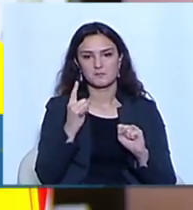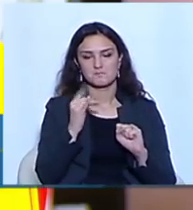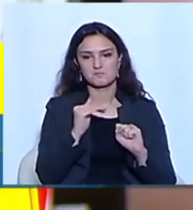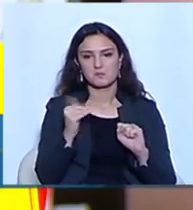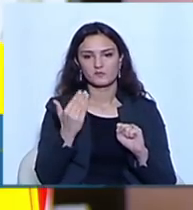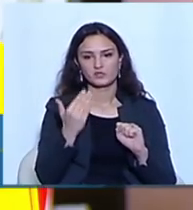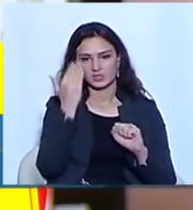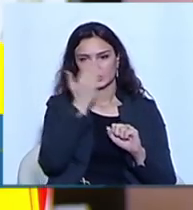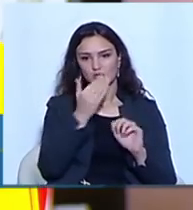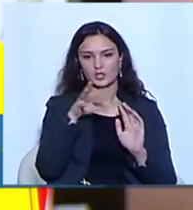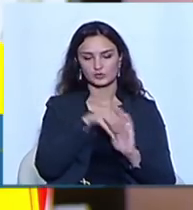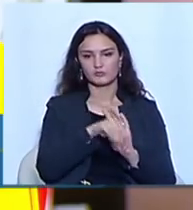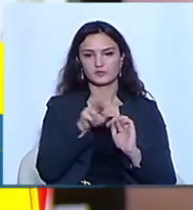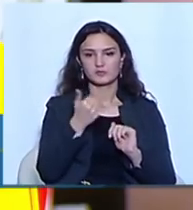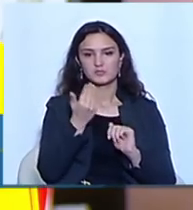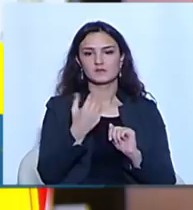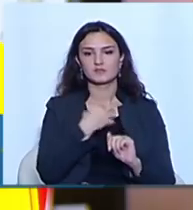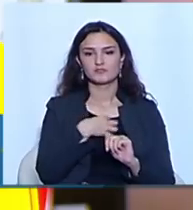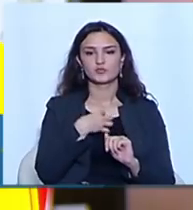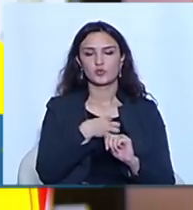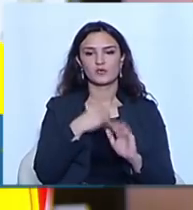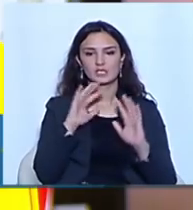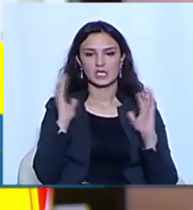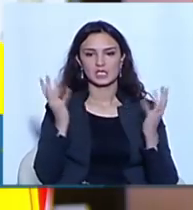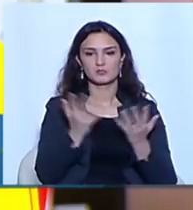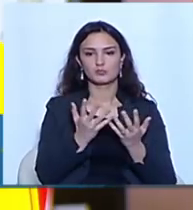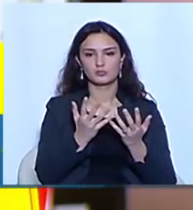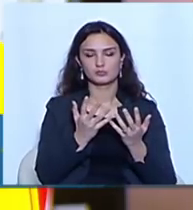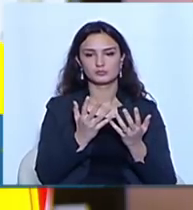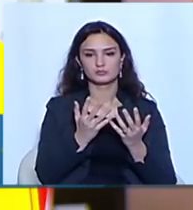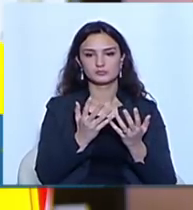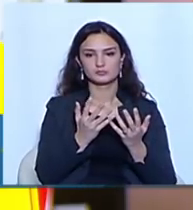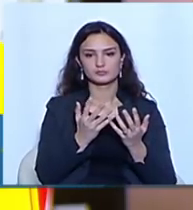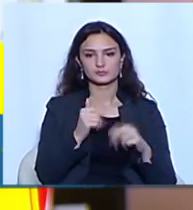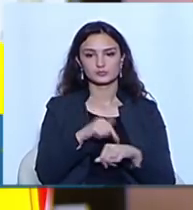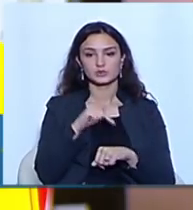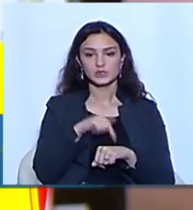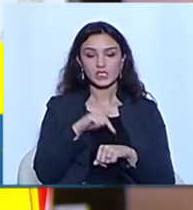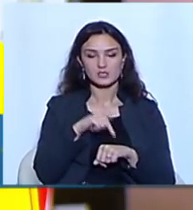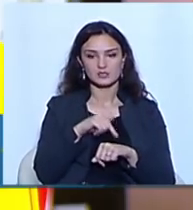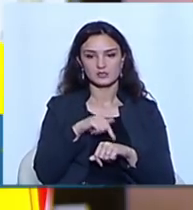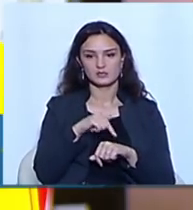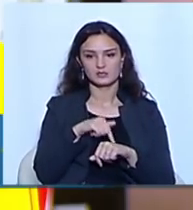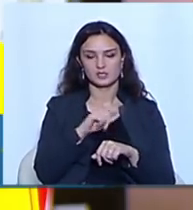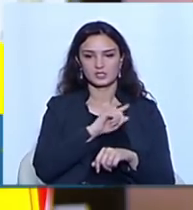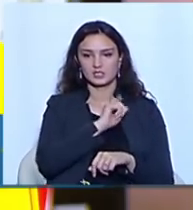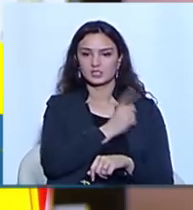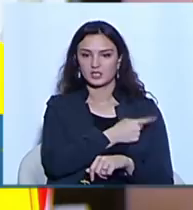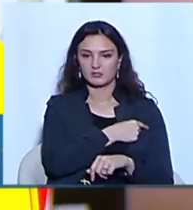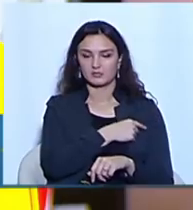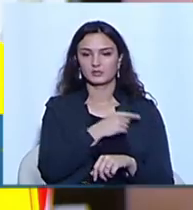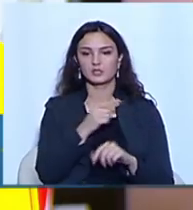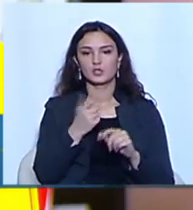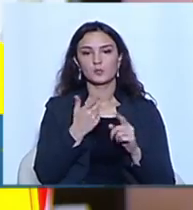ბავშვის საზოგადოებისთვის და მისთვის მნიშვნელოვანი გარემოსთვის მიკუთვნების განცდის გასაძლიერებლად,